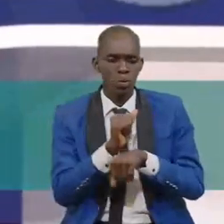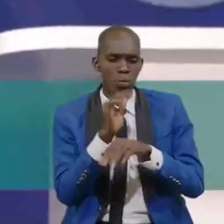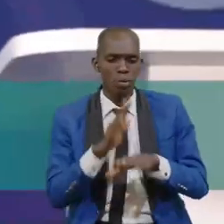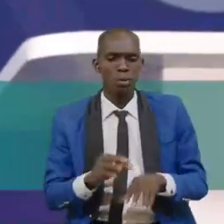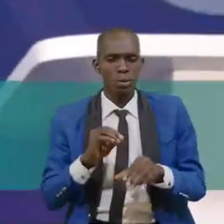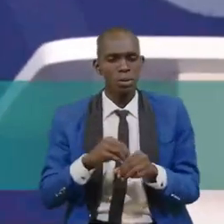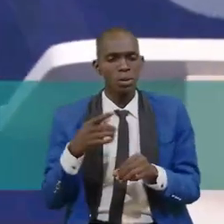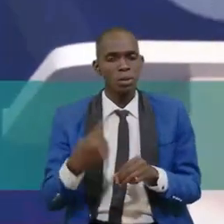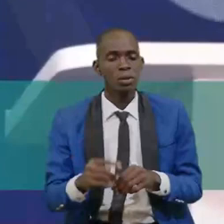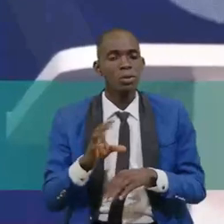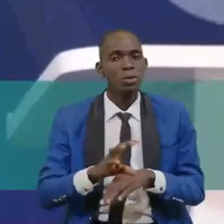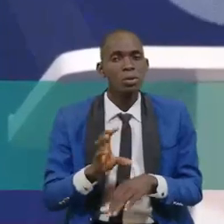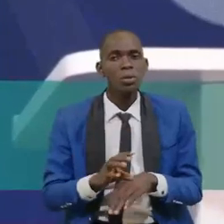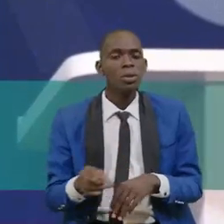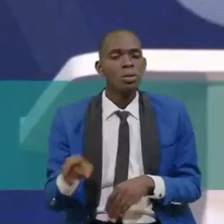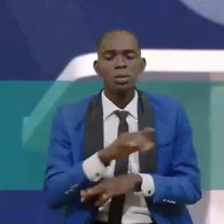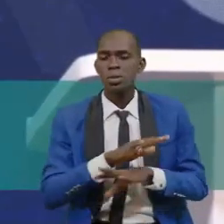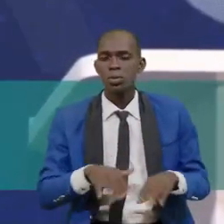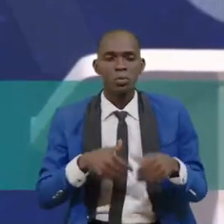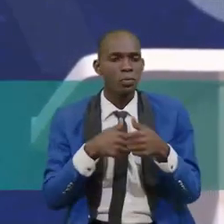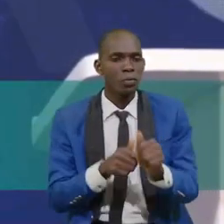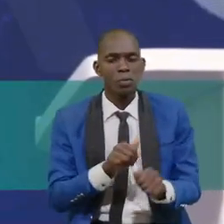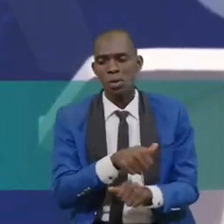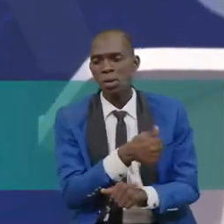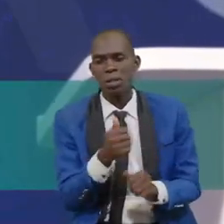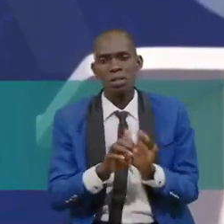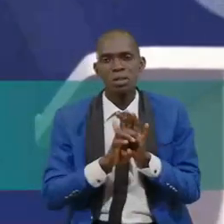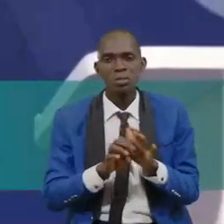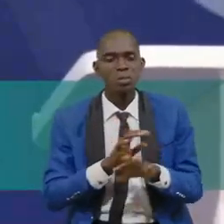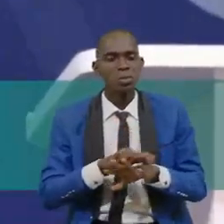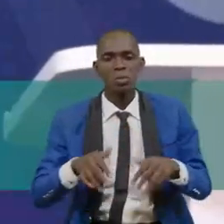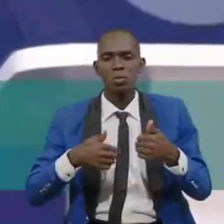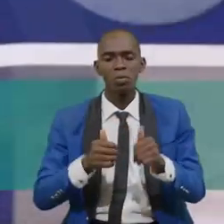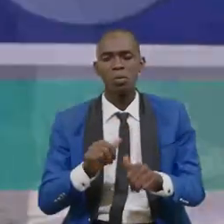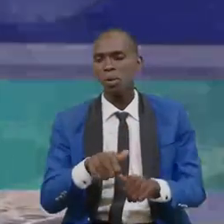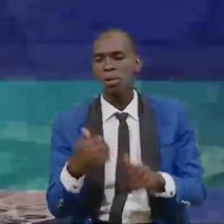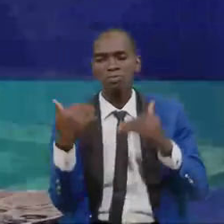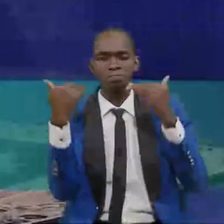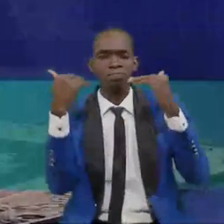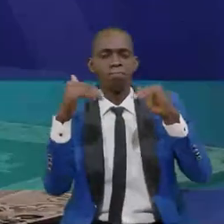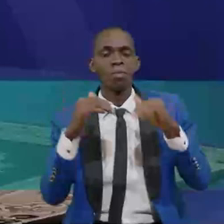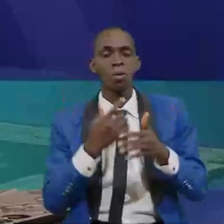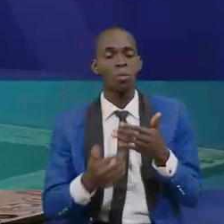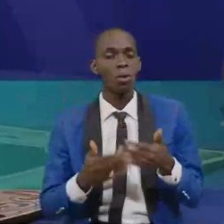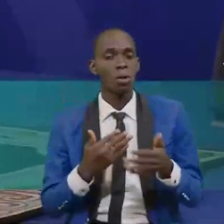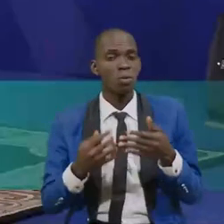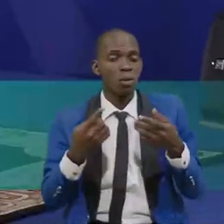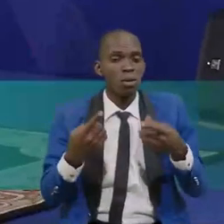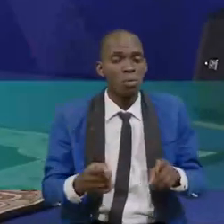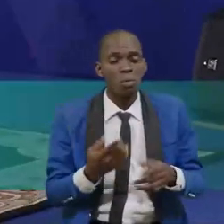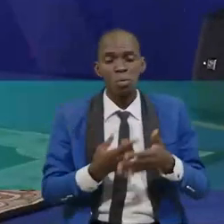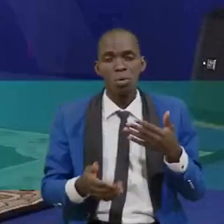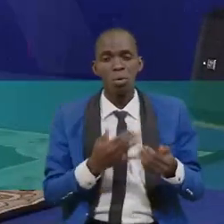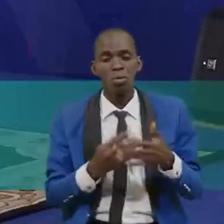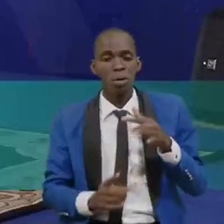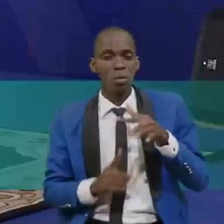ouvriers dans le ministère de l'Église? Ils ne suivent aucun modèle. Ils ne suivent aucun standard. Tout ce qui leur vient, quel